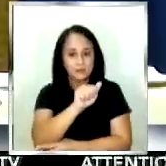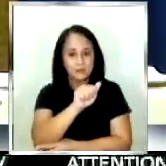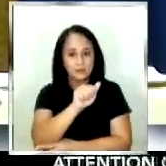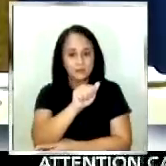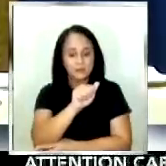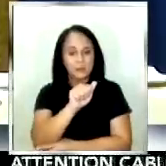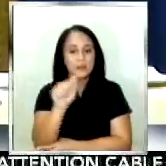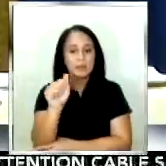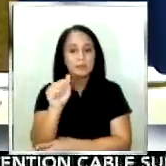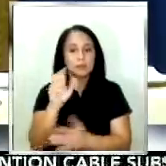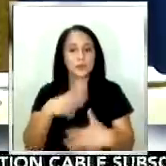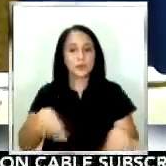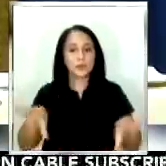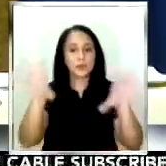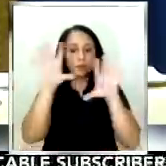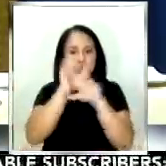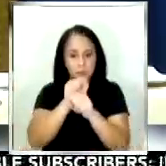matatapos na.